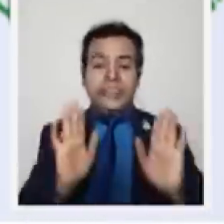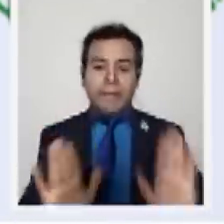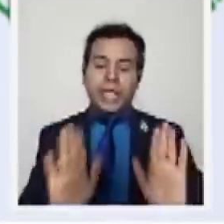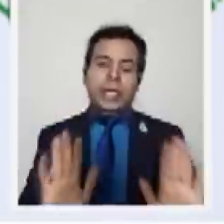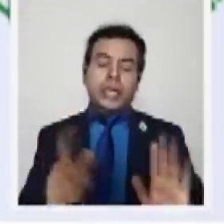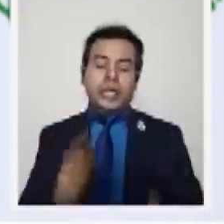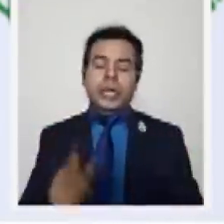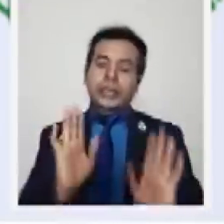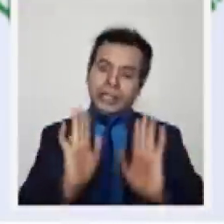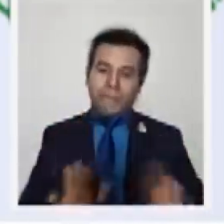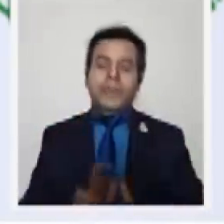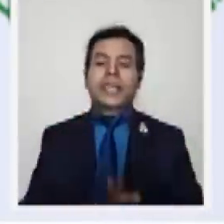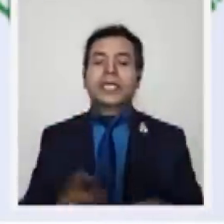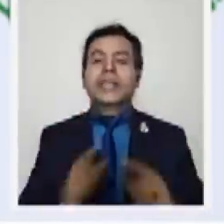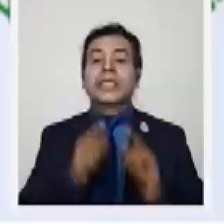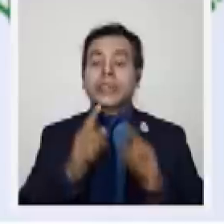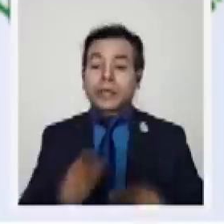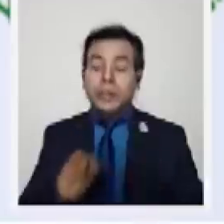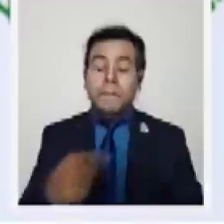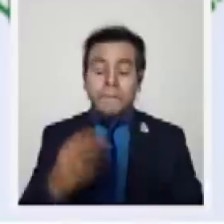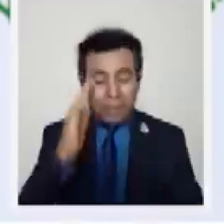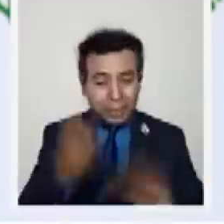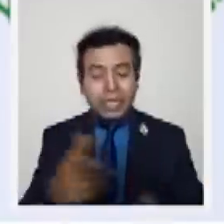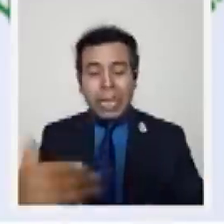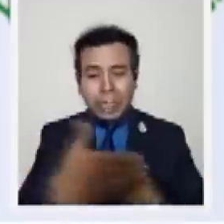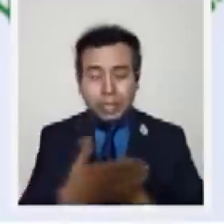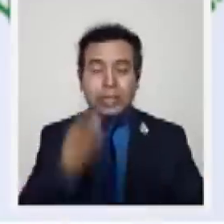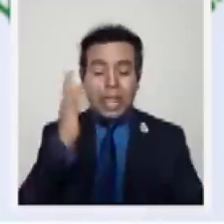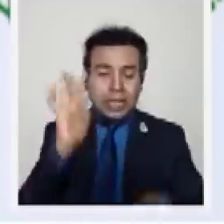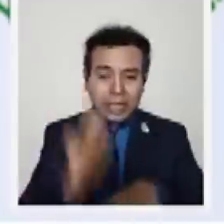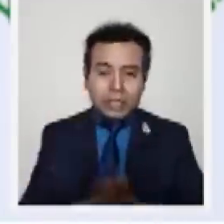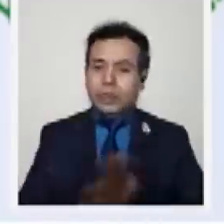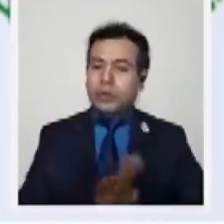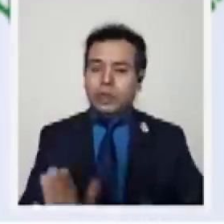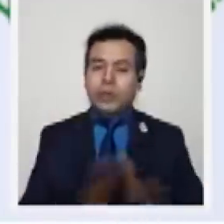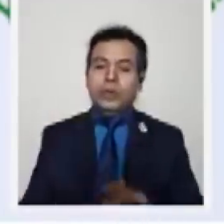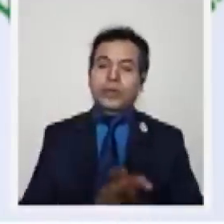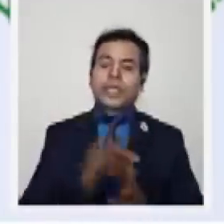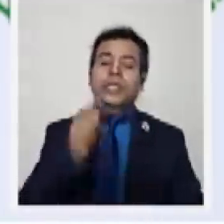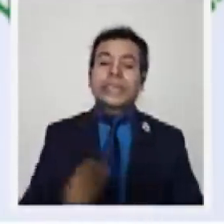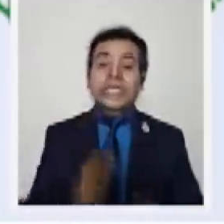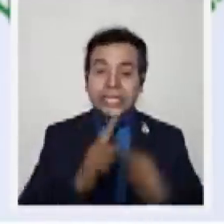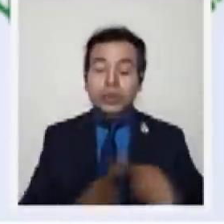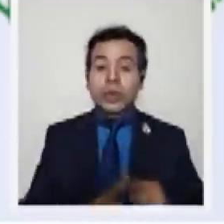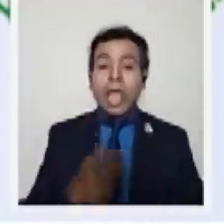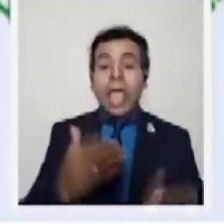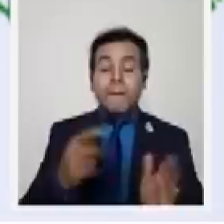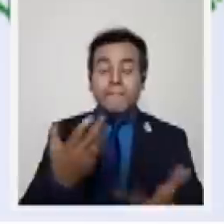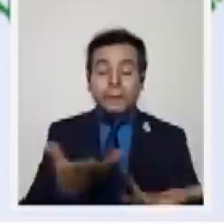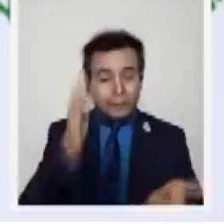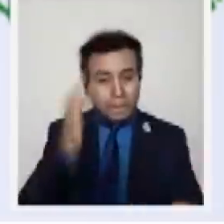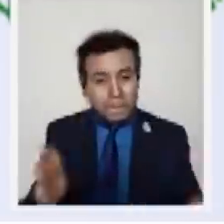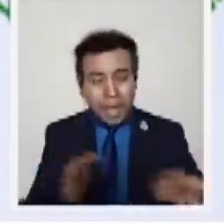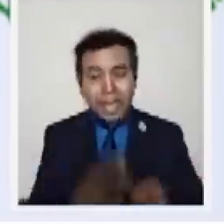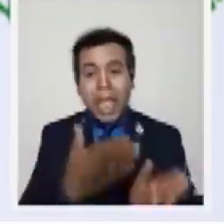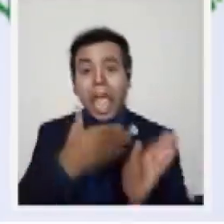এবং উপযুক্ত সতর্কতা নির্দেশনার কাজ করার জন্য সুপারিশ করা হয়েছে। আমার মনে হয় যে দাফন নিয়ে অনেক সময়